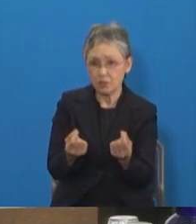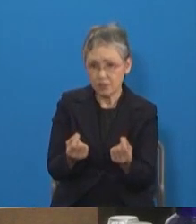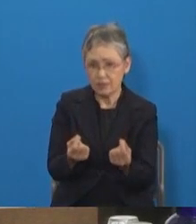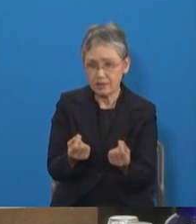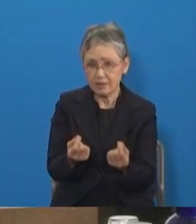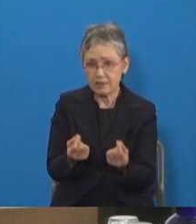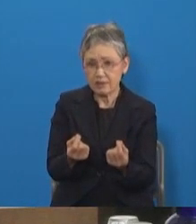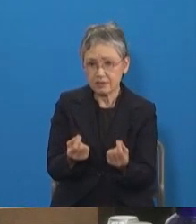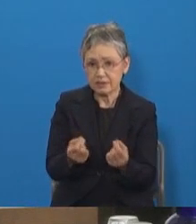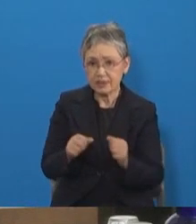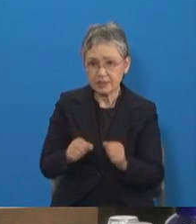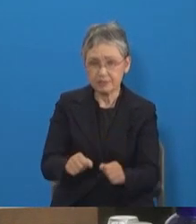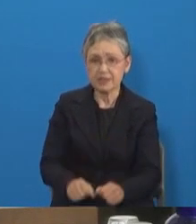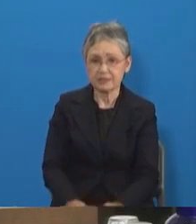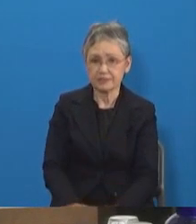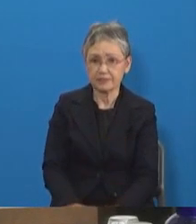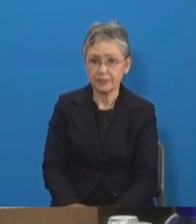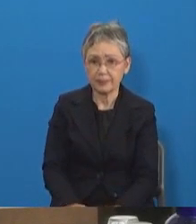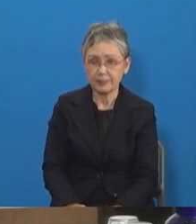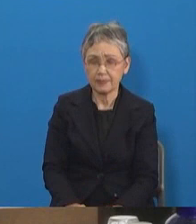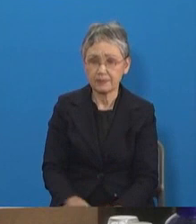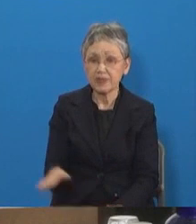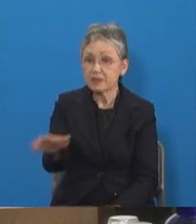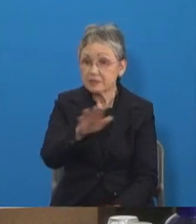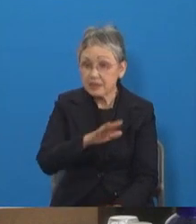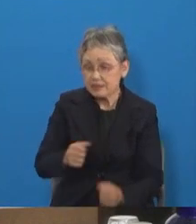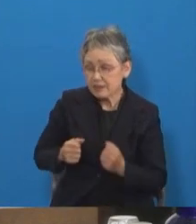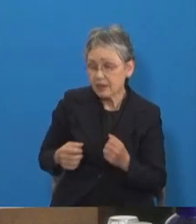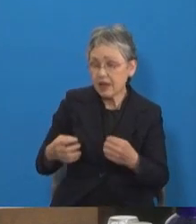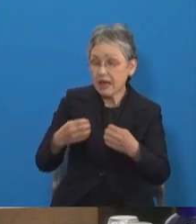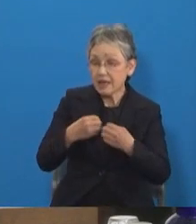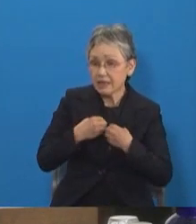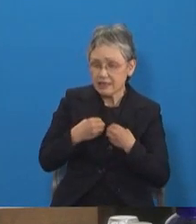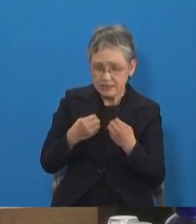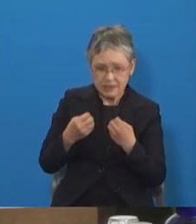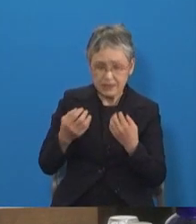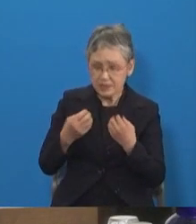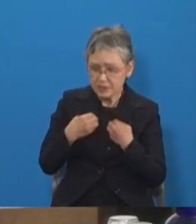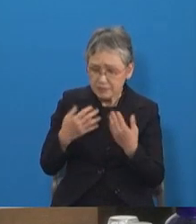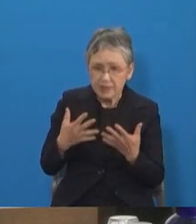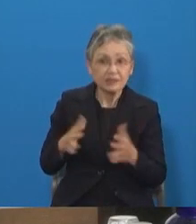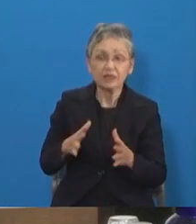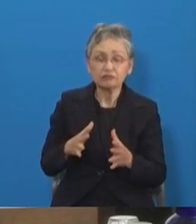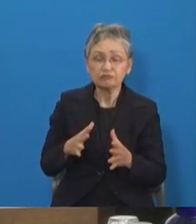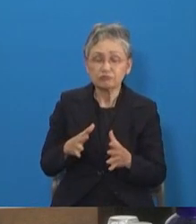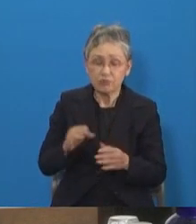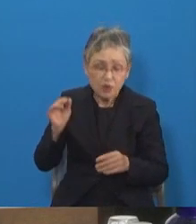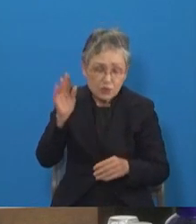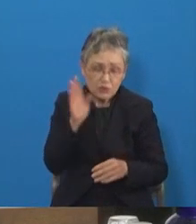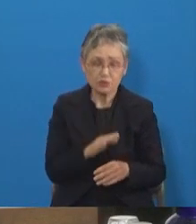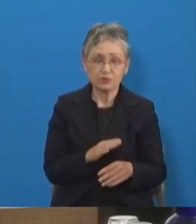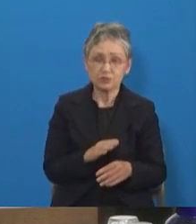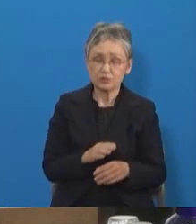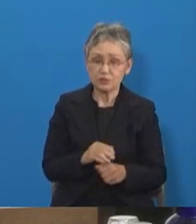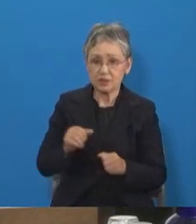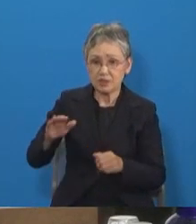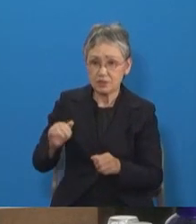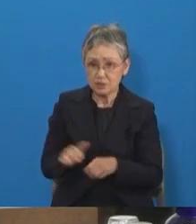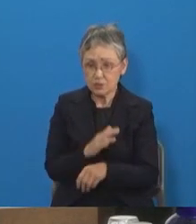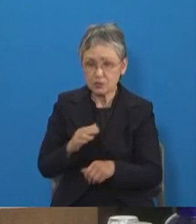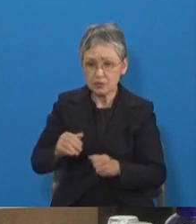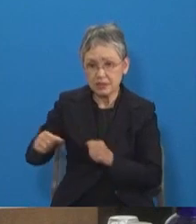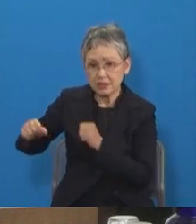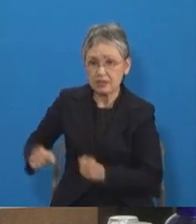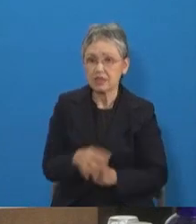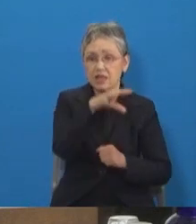の皆様が感染への不安を抱くことなく、必要なときには躊躇なく避難所等に避難いただけるよう、地域の皆様とともに万